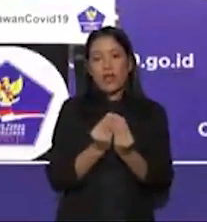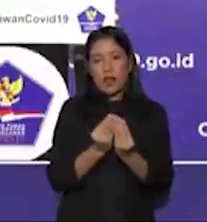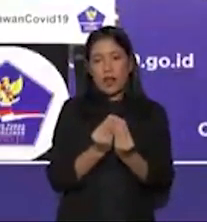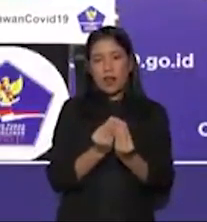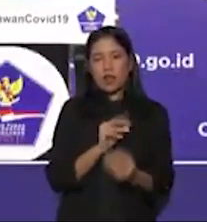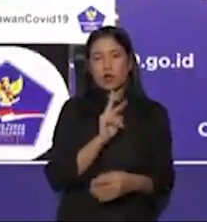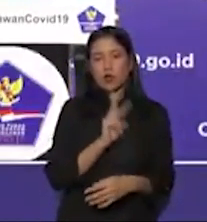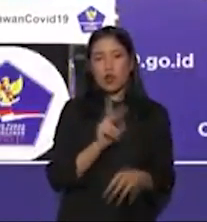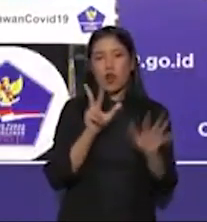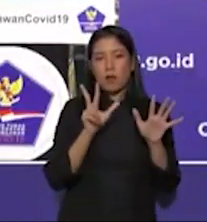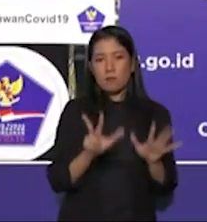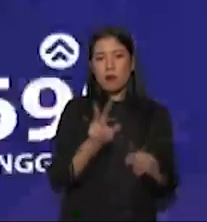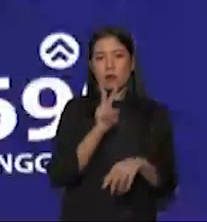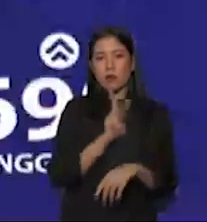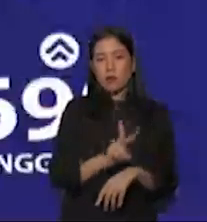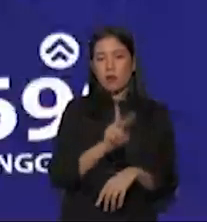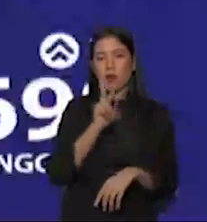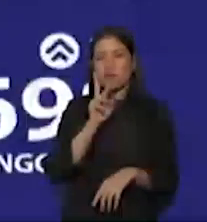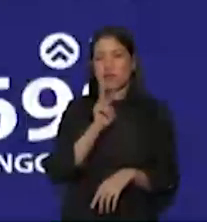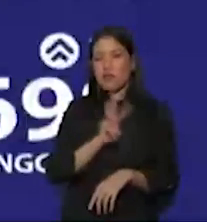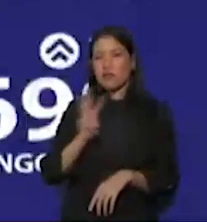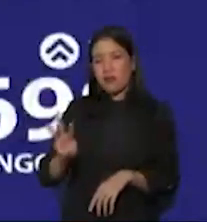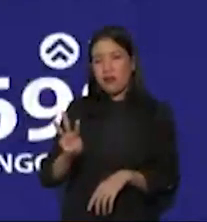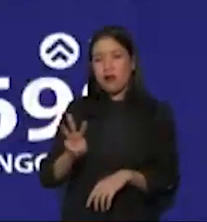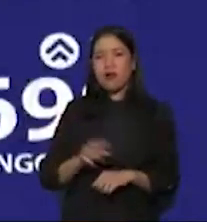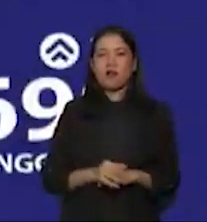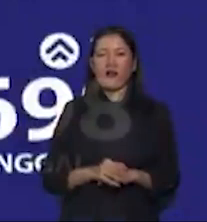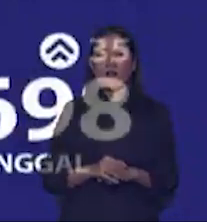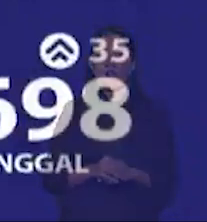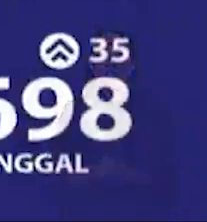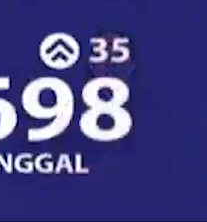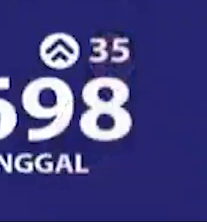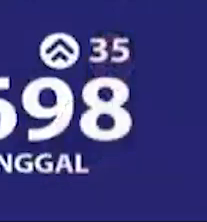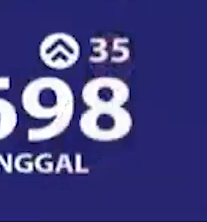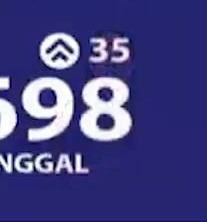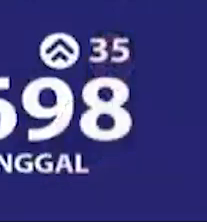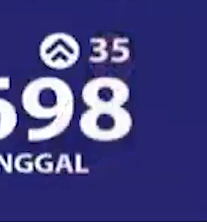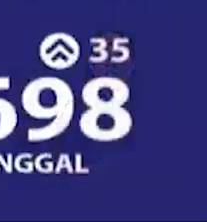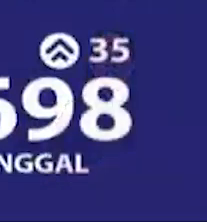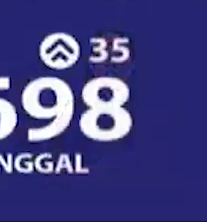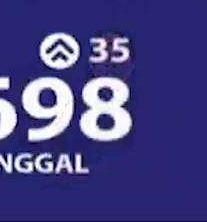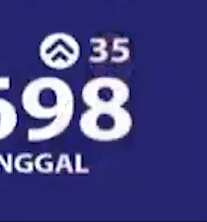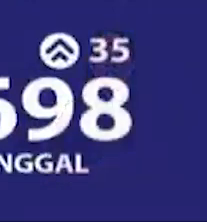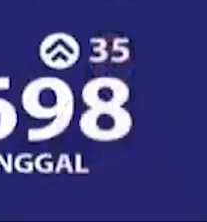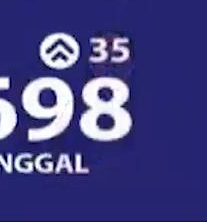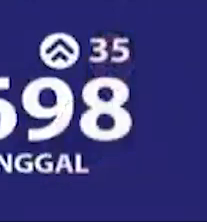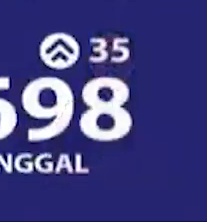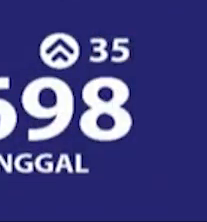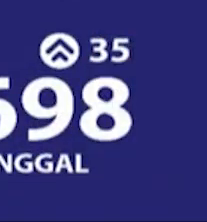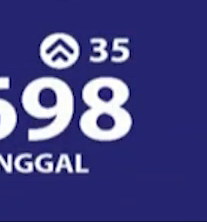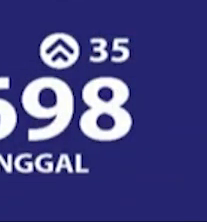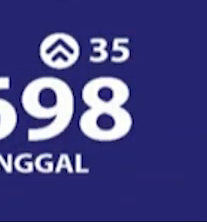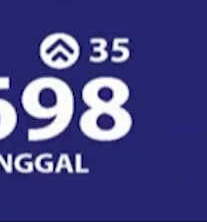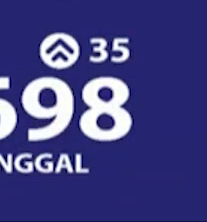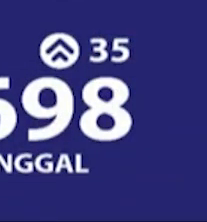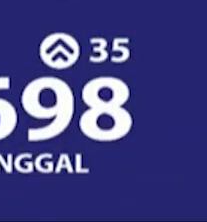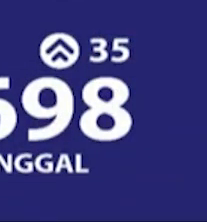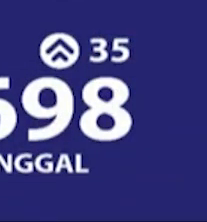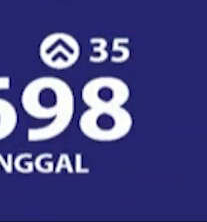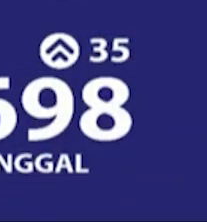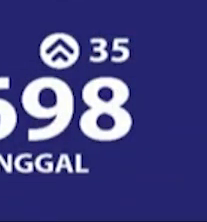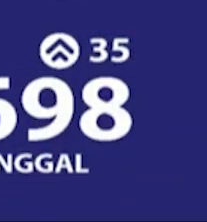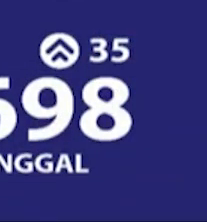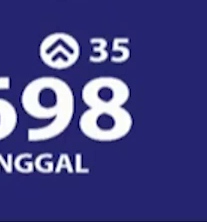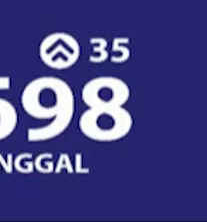lanjut maka sekarang ini jumlah tertinggi kita Dan dari hasil pemeriksaan di Jawa Timur